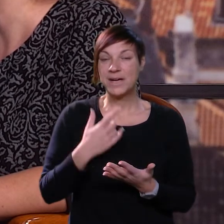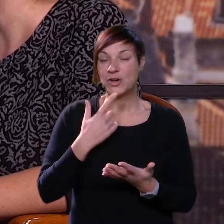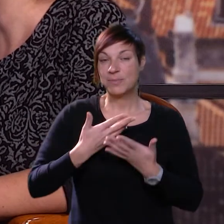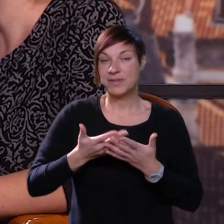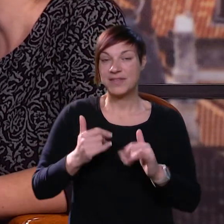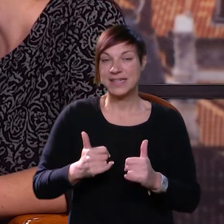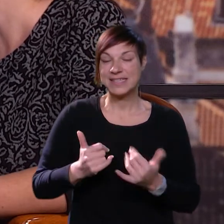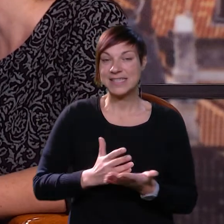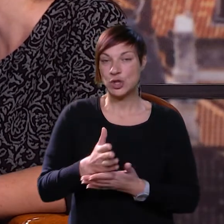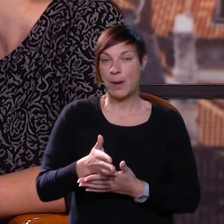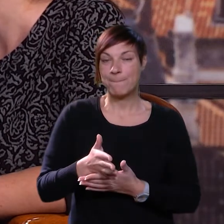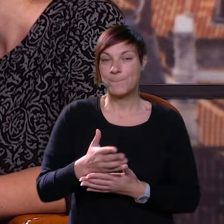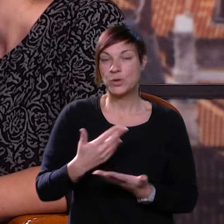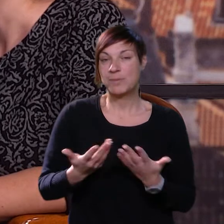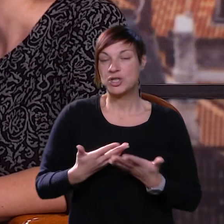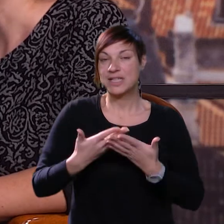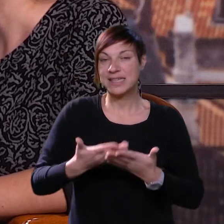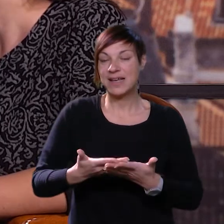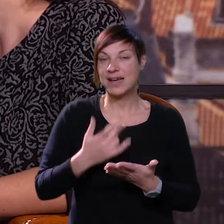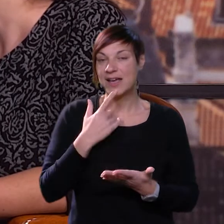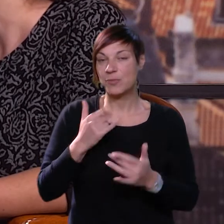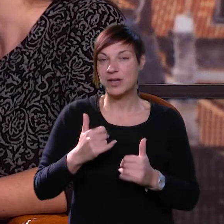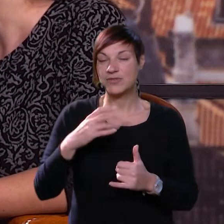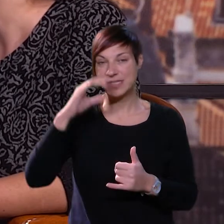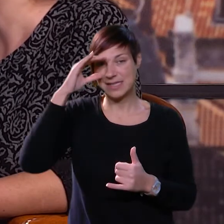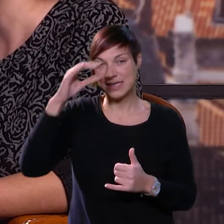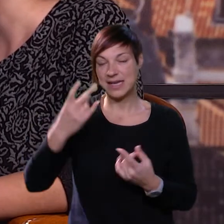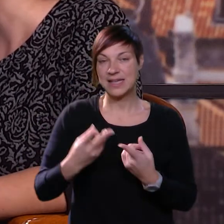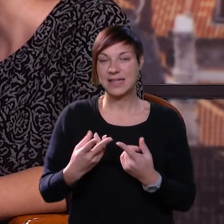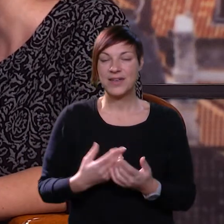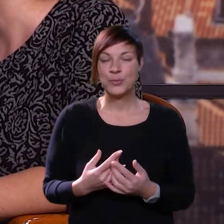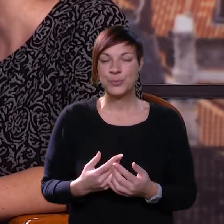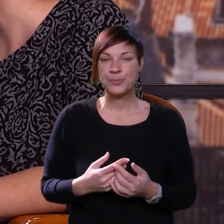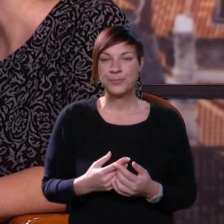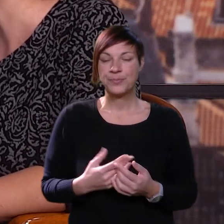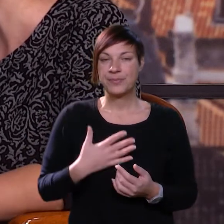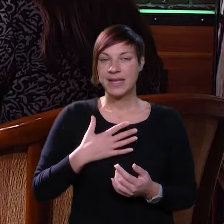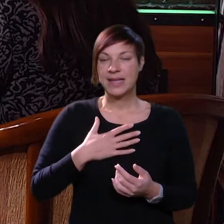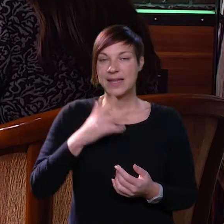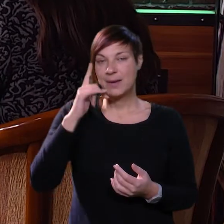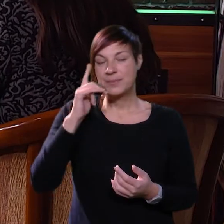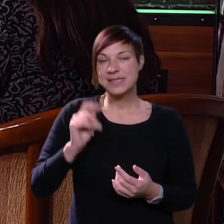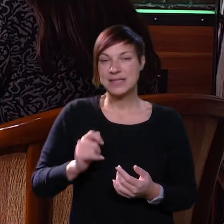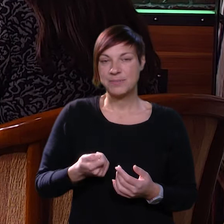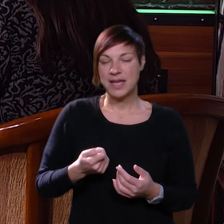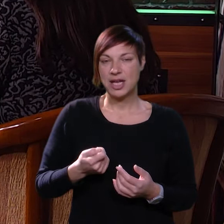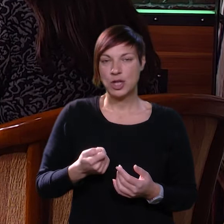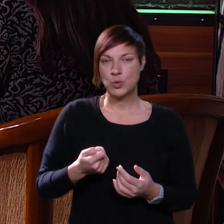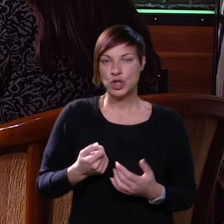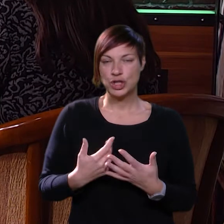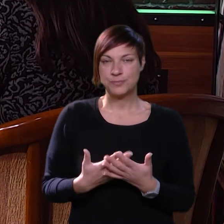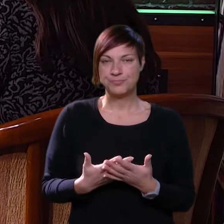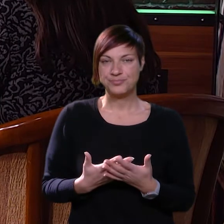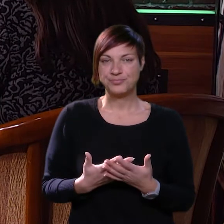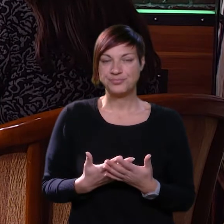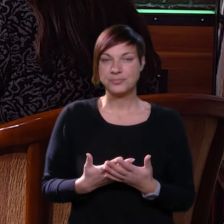roditelji, pa koji bi vi sad ovim putem možda dali nekome ko nas sad gleda putem malih ekrana? Pa ja mislim da je ključno u